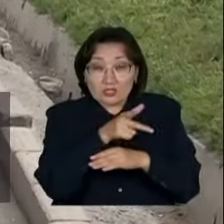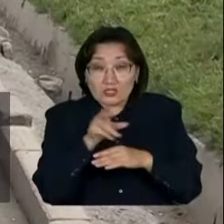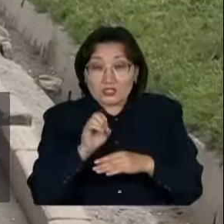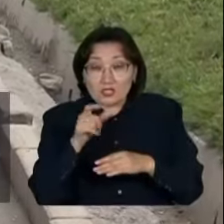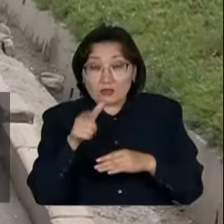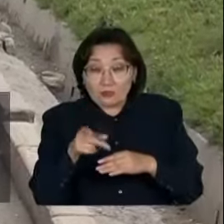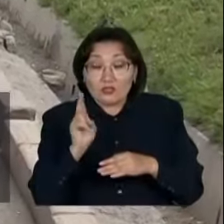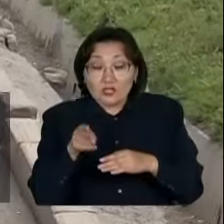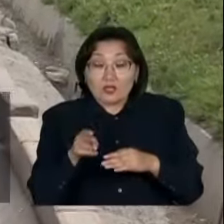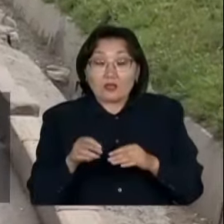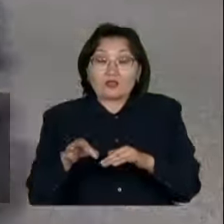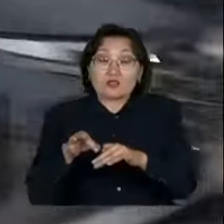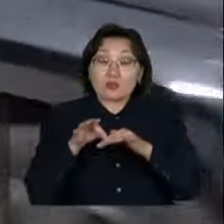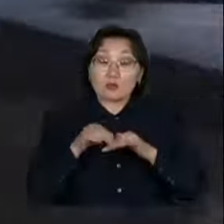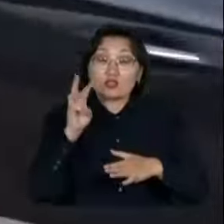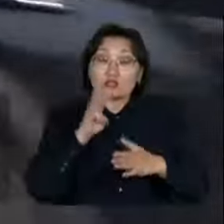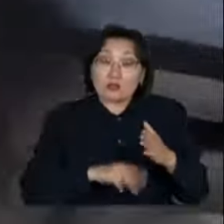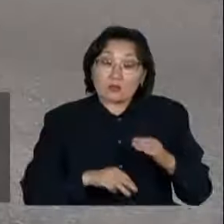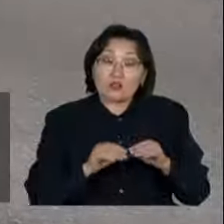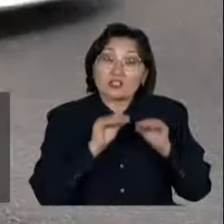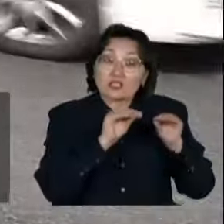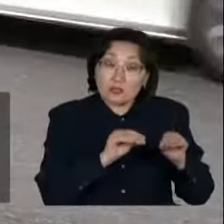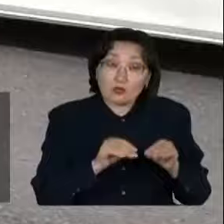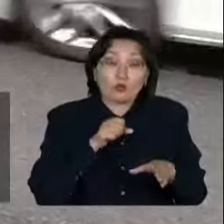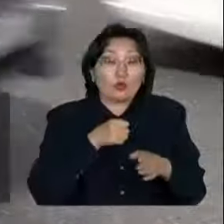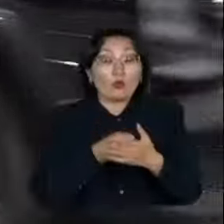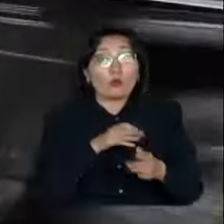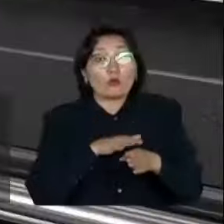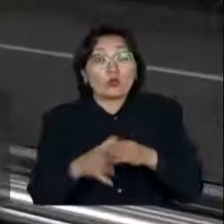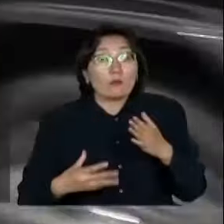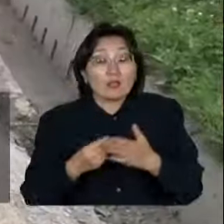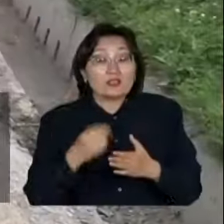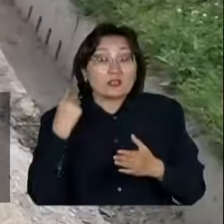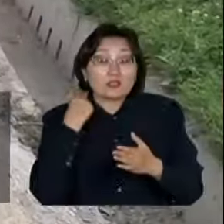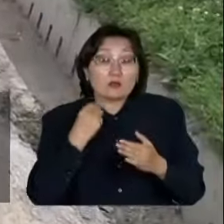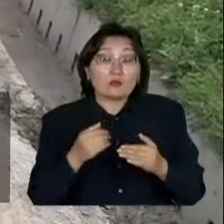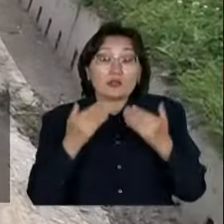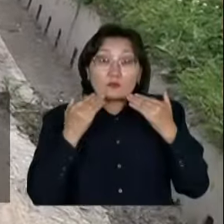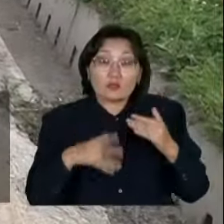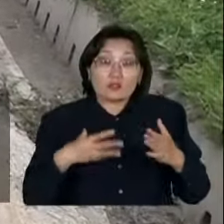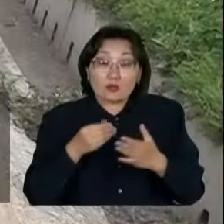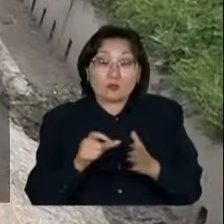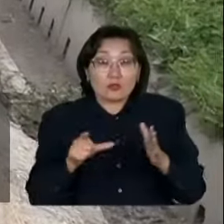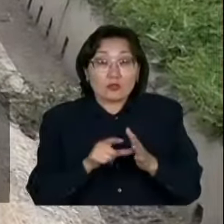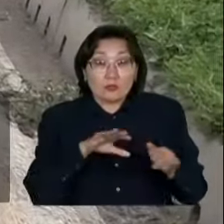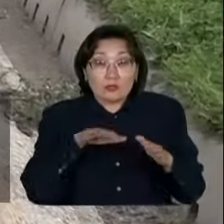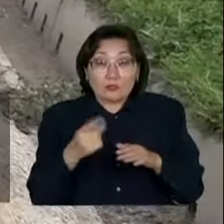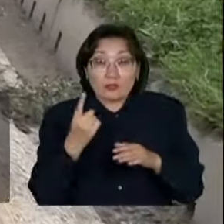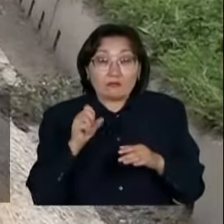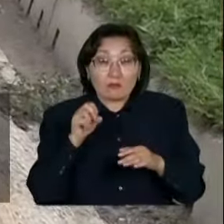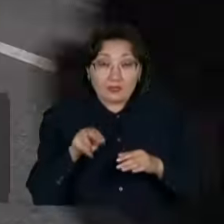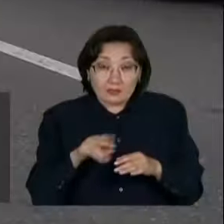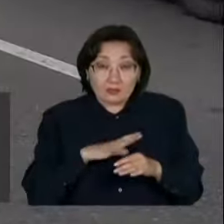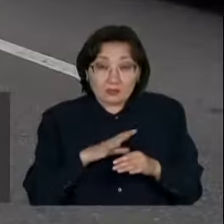и выдворяются на штрафстоянку до полного погашения задолженности. Отмечу, что последний срок уплаты налога на транспорт прошел 1